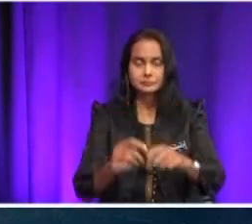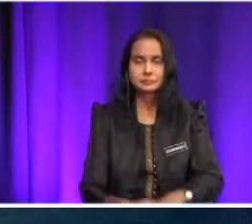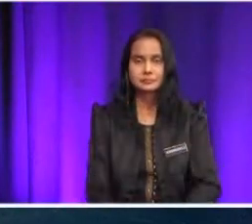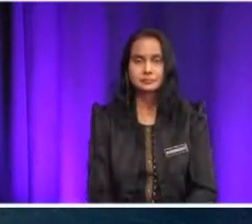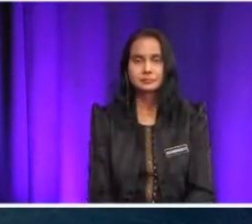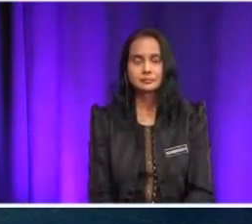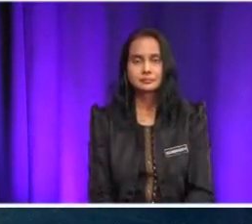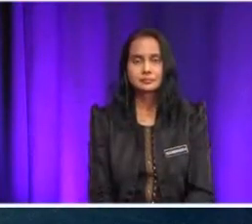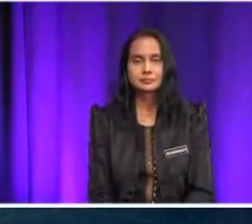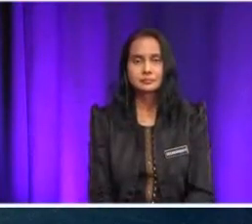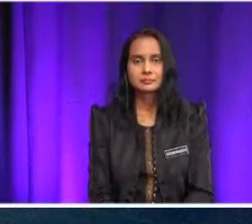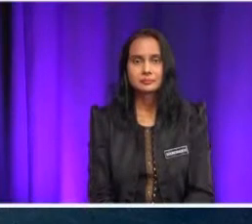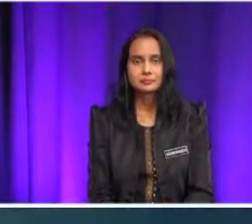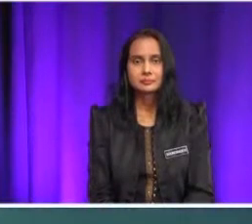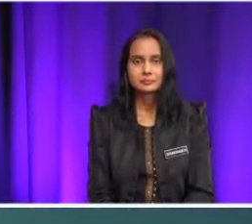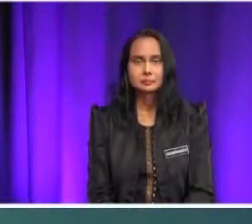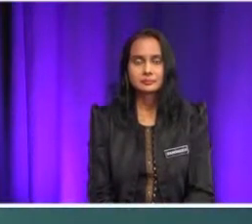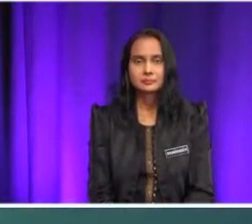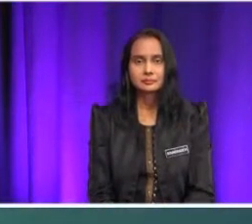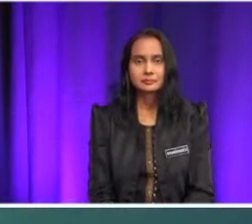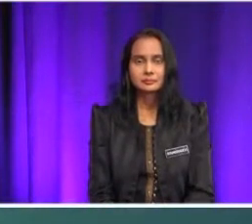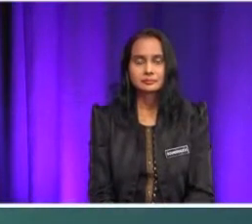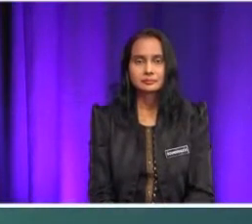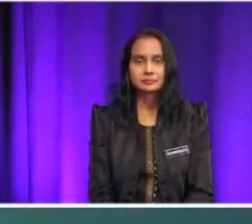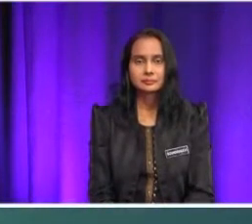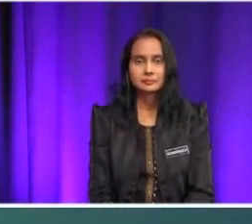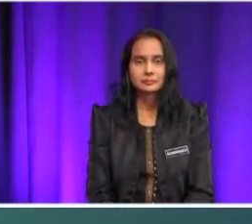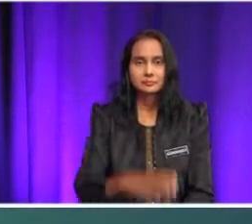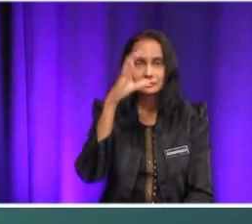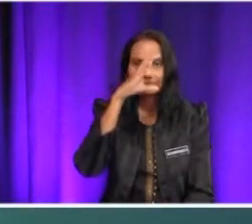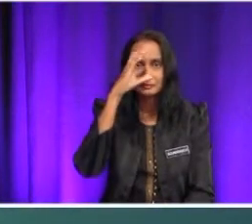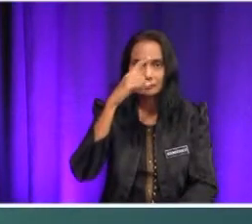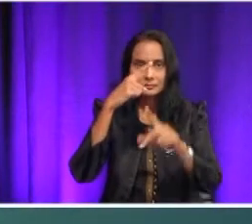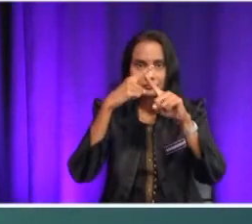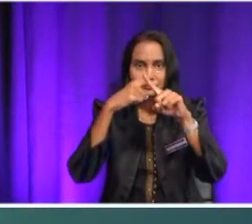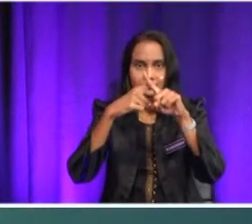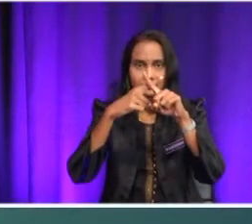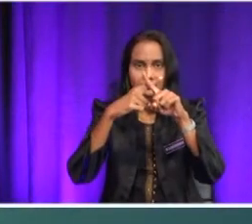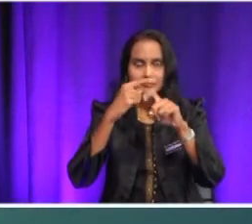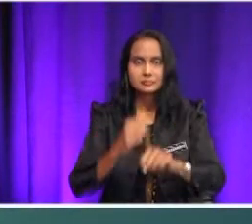oke juga Oke jadi